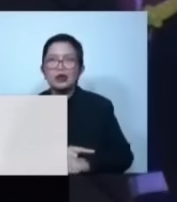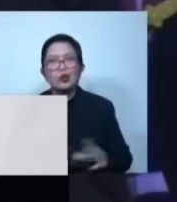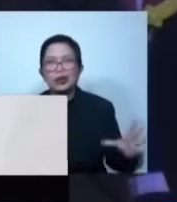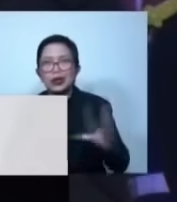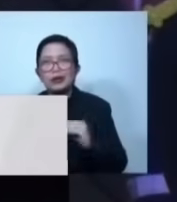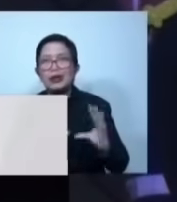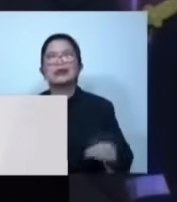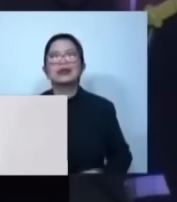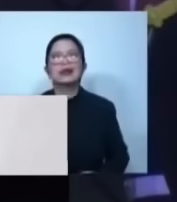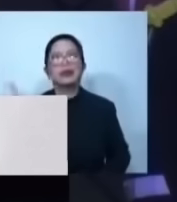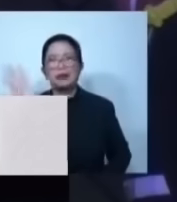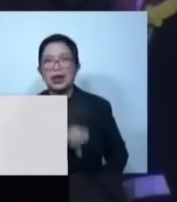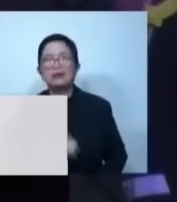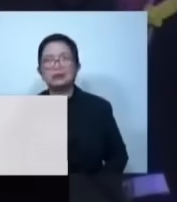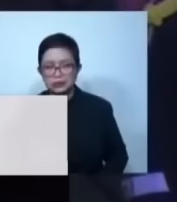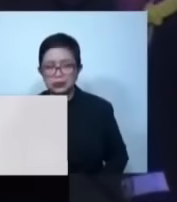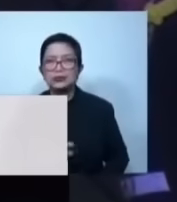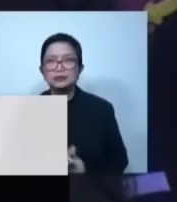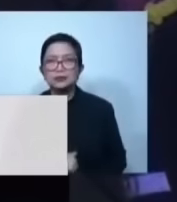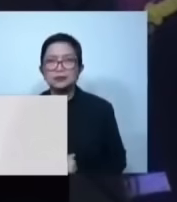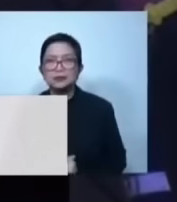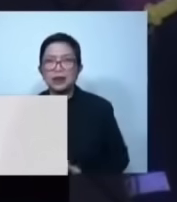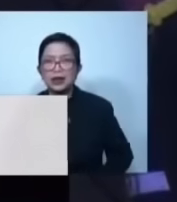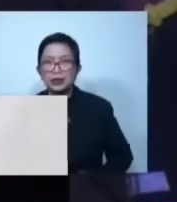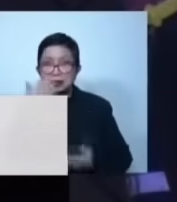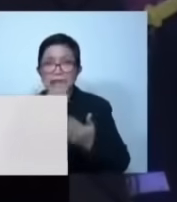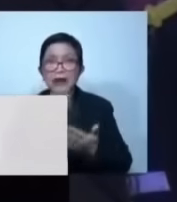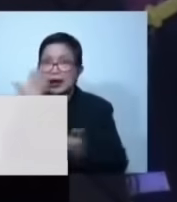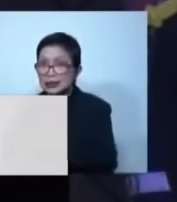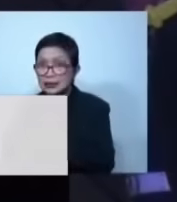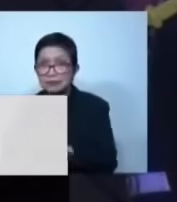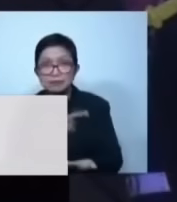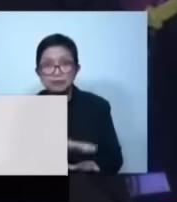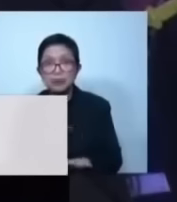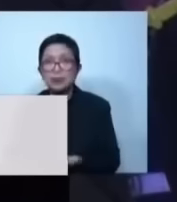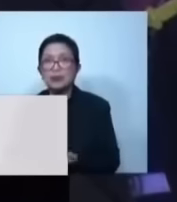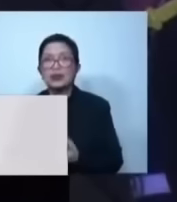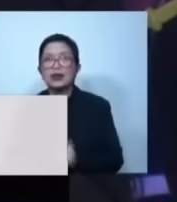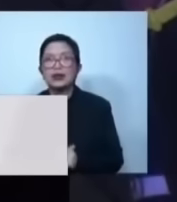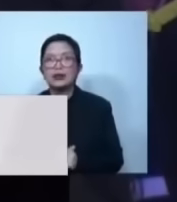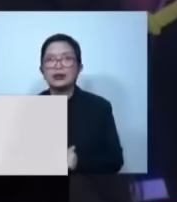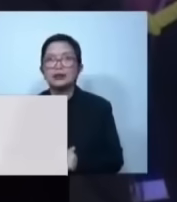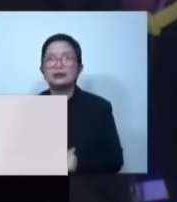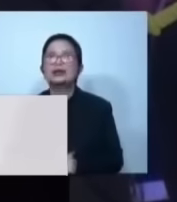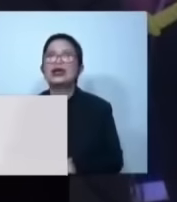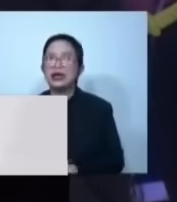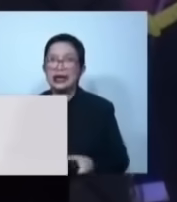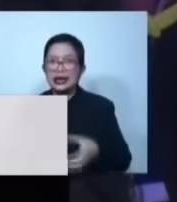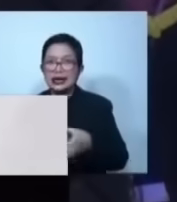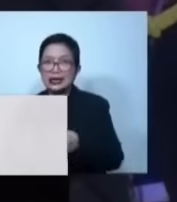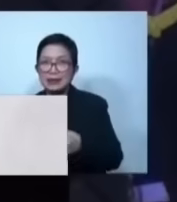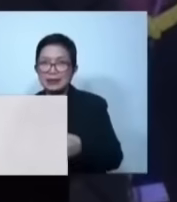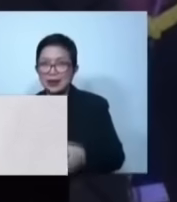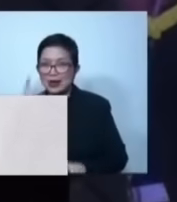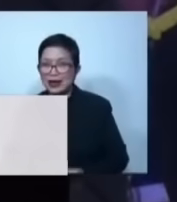pertama malam hari ini kami ucapkan terima kasih kepada bapak ibu tim panelis yang telah